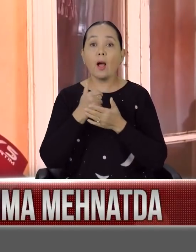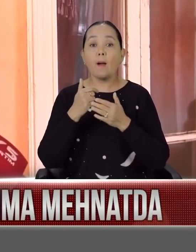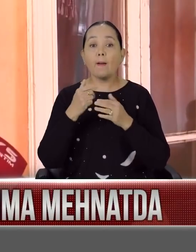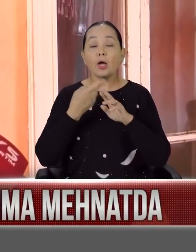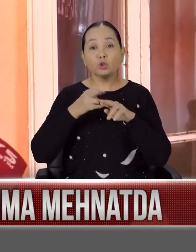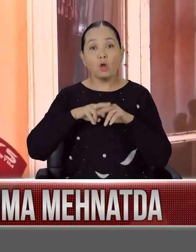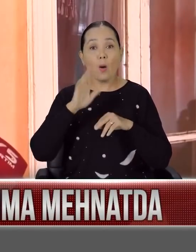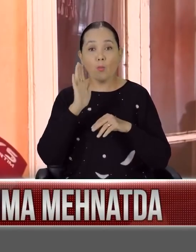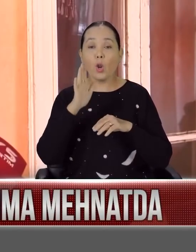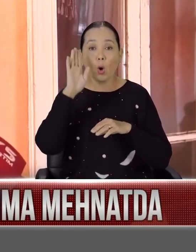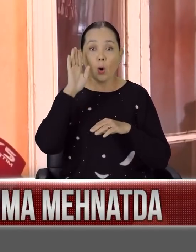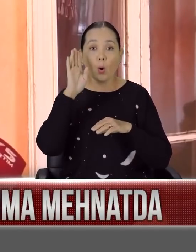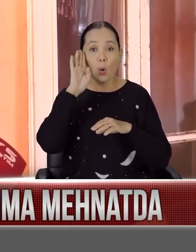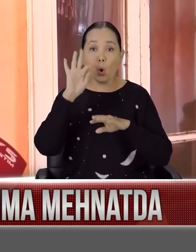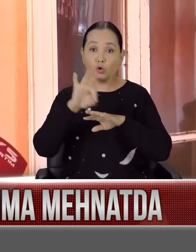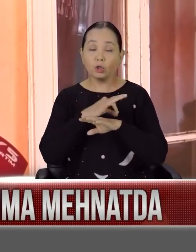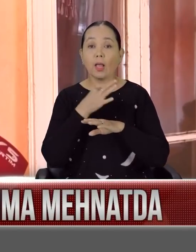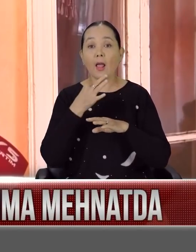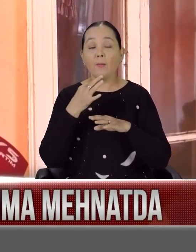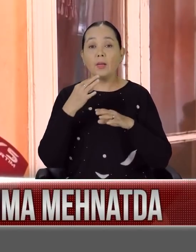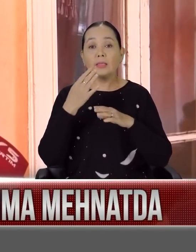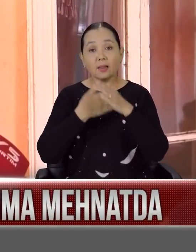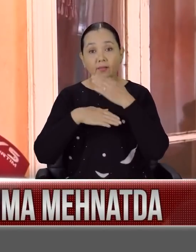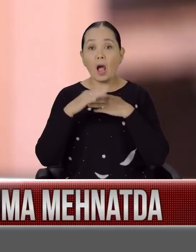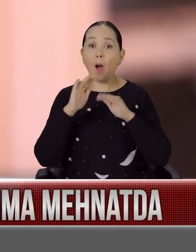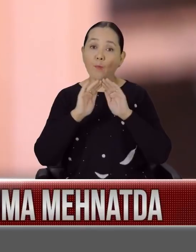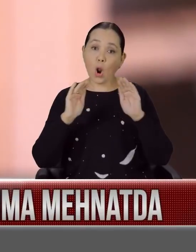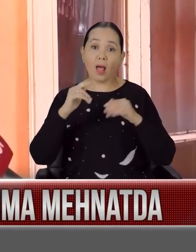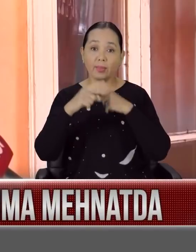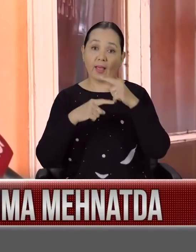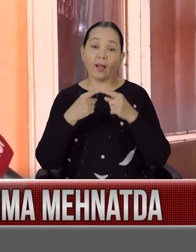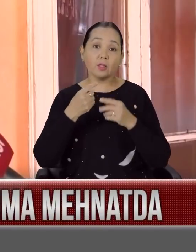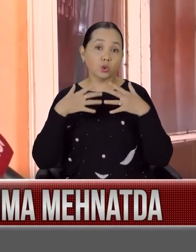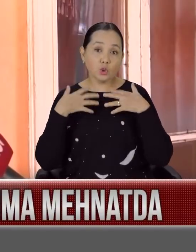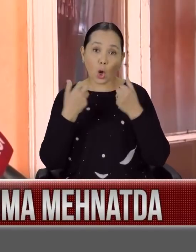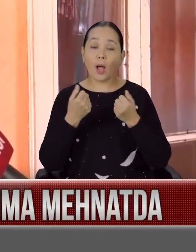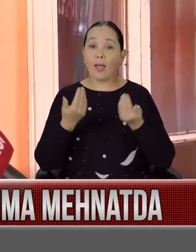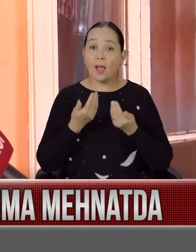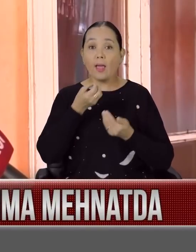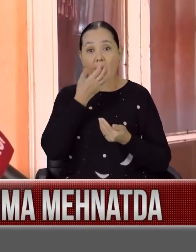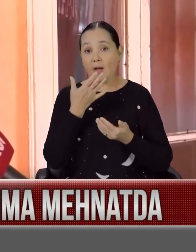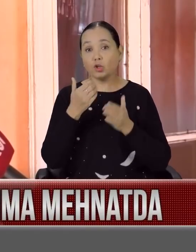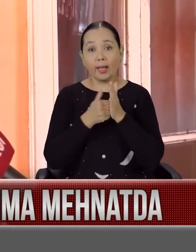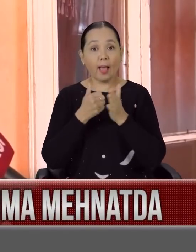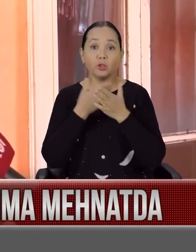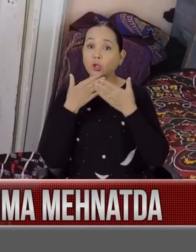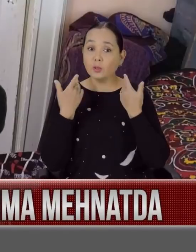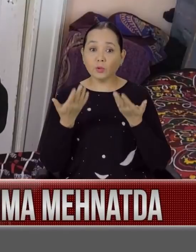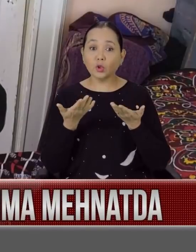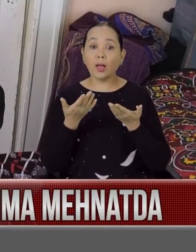o'zimiz shunaqa bo'lsak ham, xo'jayinim bilan bolalarimiz, nevaralarimiz sog'. Yaxshi hayot kechiryapmiz. Hech narsadan kamchiligimiz